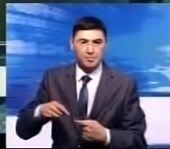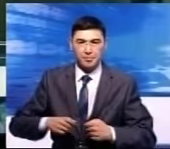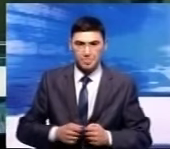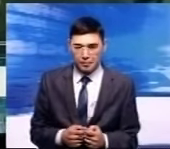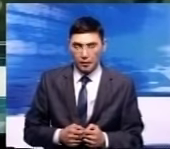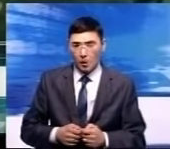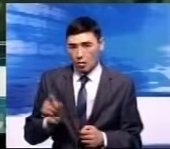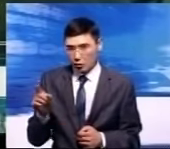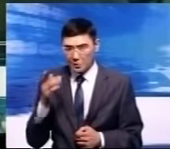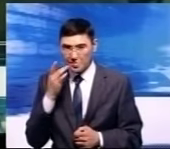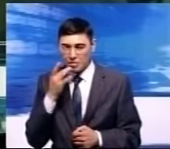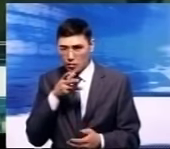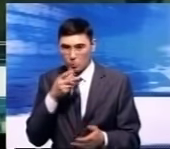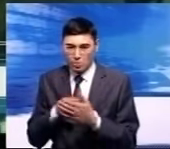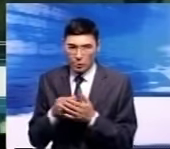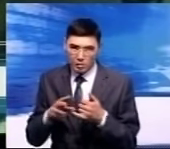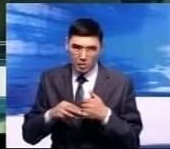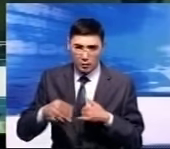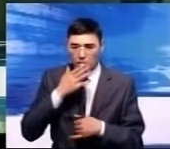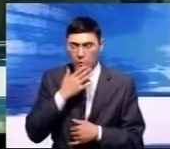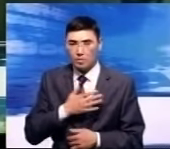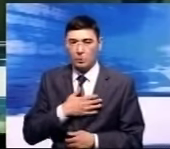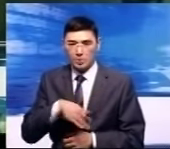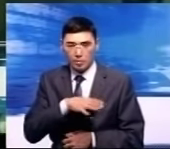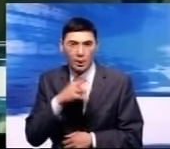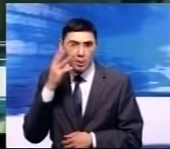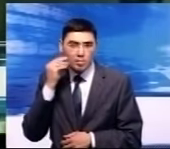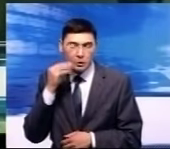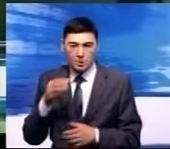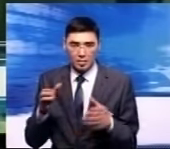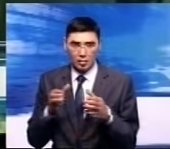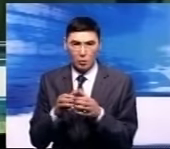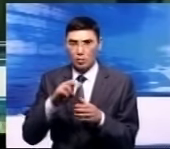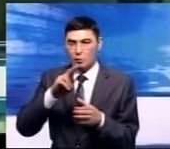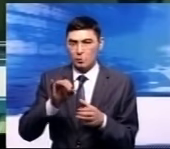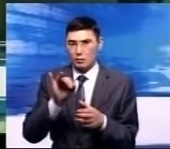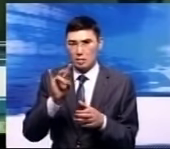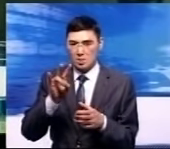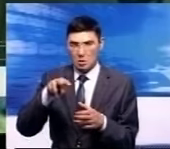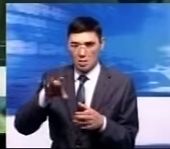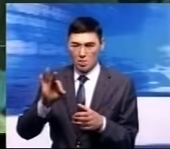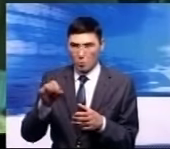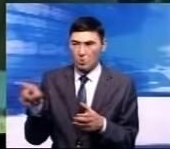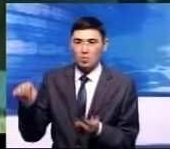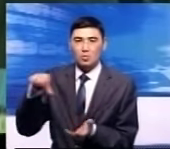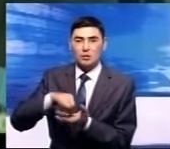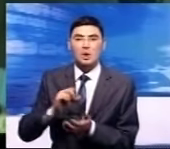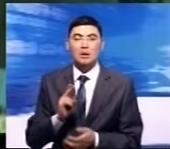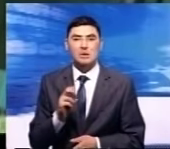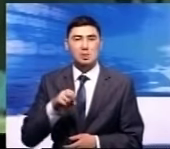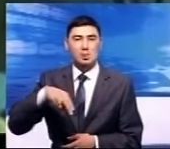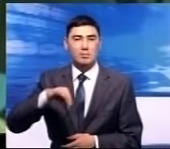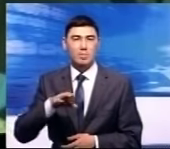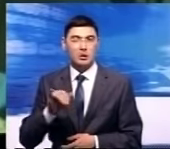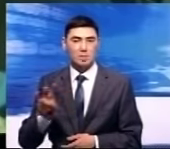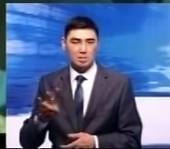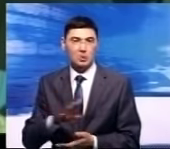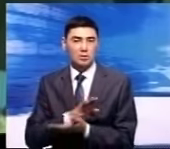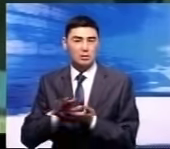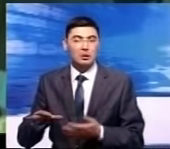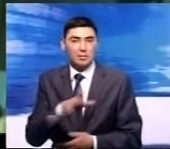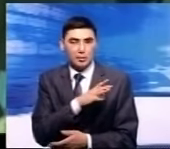играл все время, был несменным капитаном алматинского «Динамо», и вот в честь его мы проводим эти соревнования. Так как у нас сейчас стало